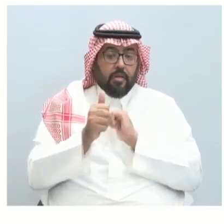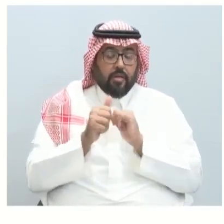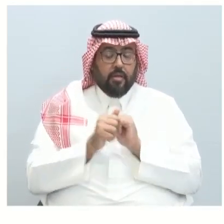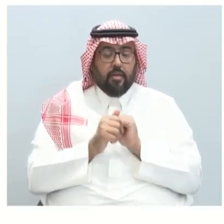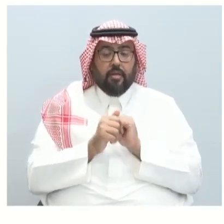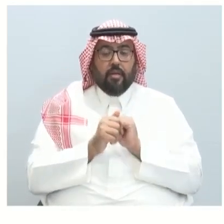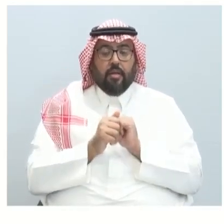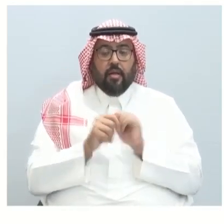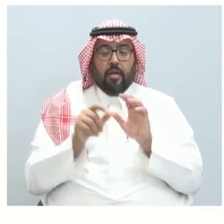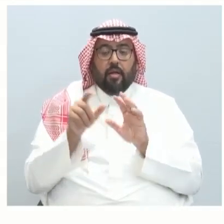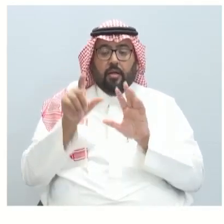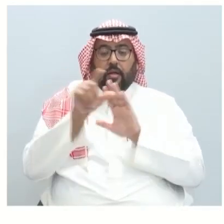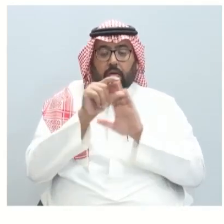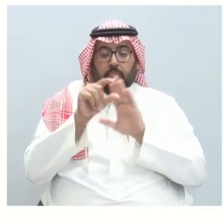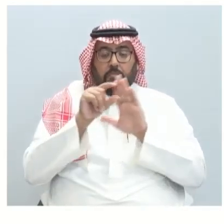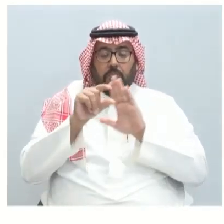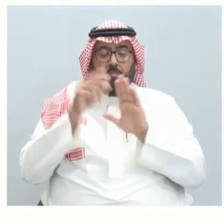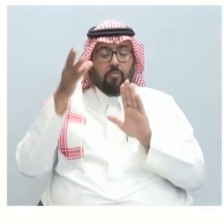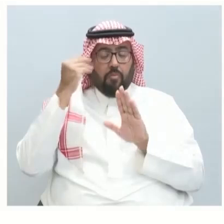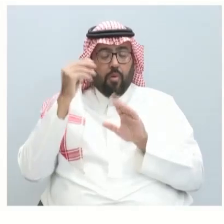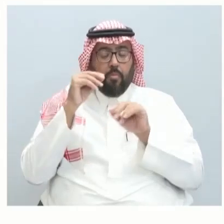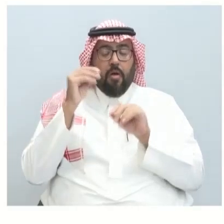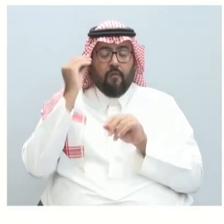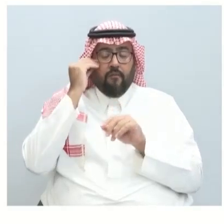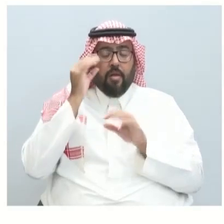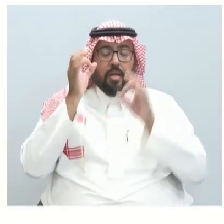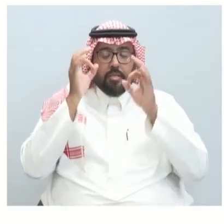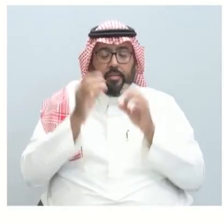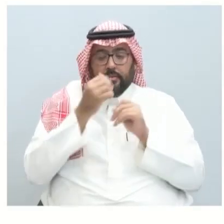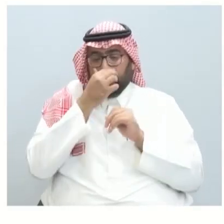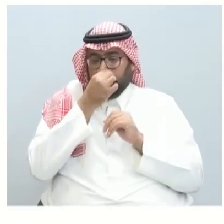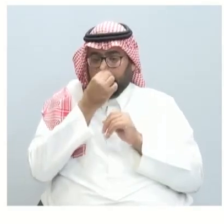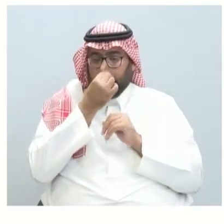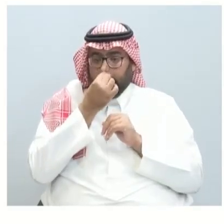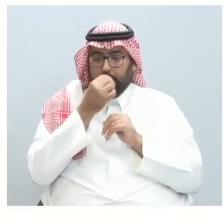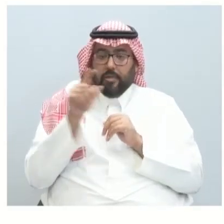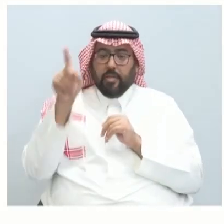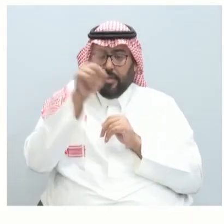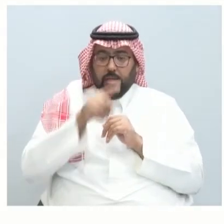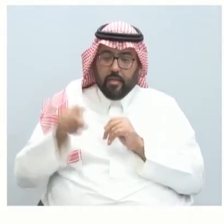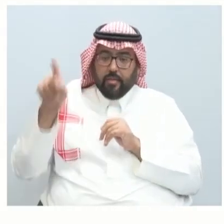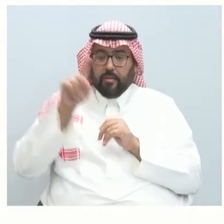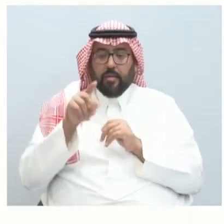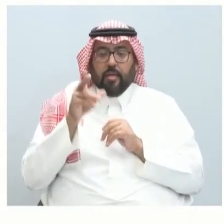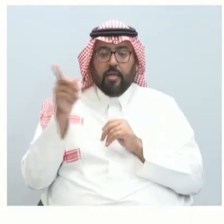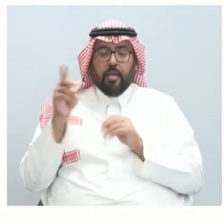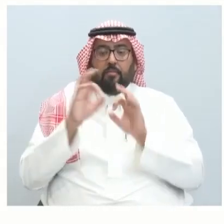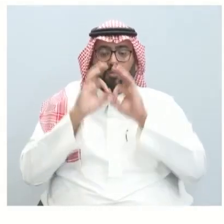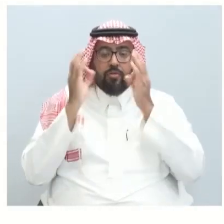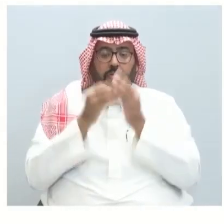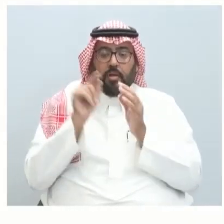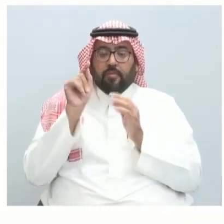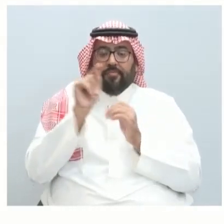ابنائي بناتي الى هذه المعلومات والمفهوم الاساسي هنا نقول الدائره هي مجموعه